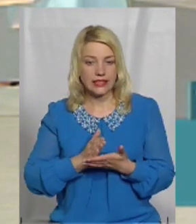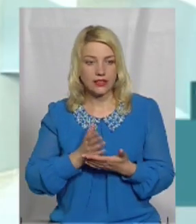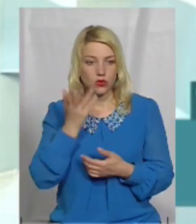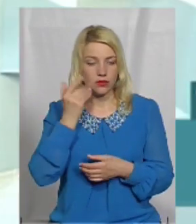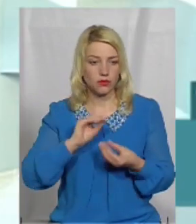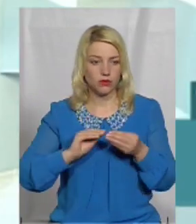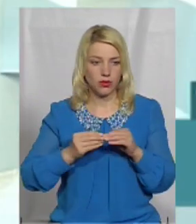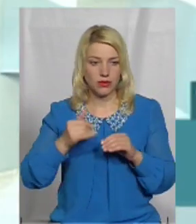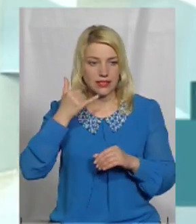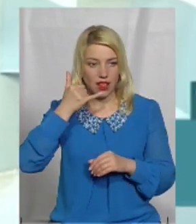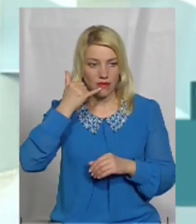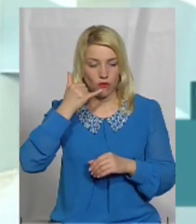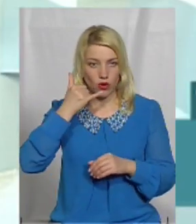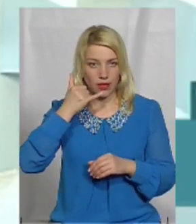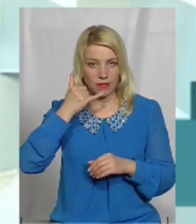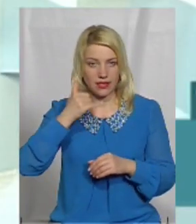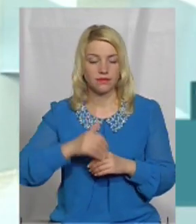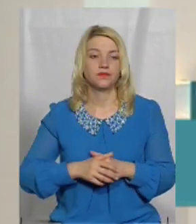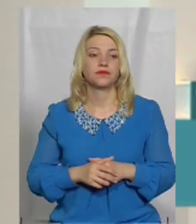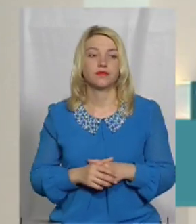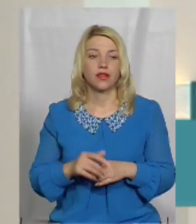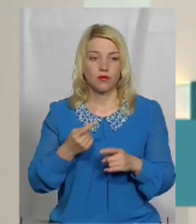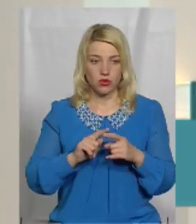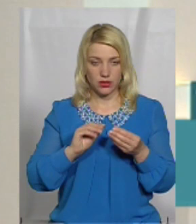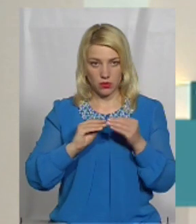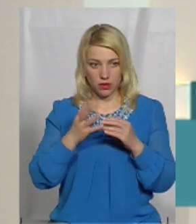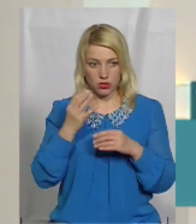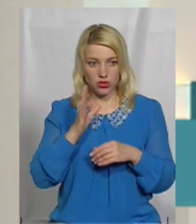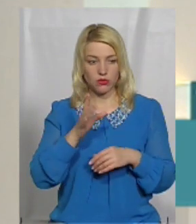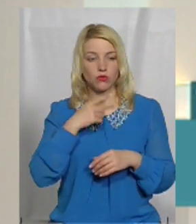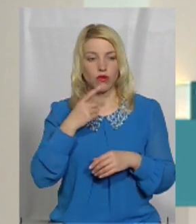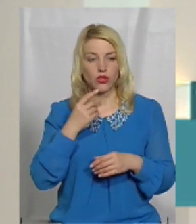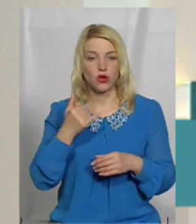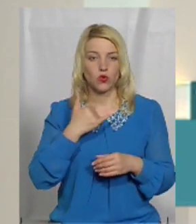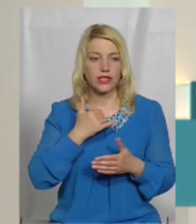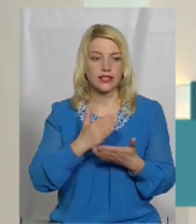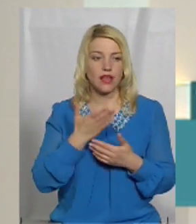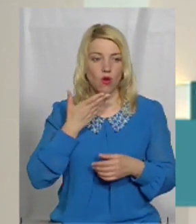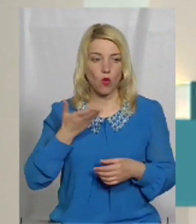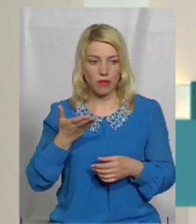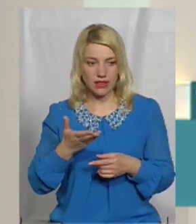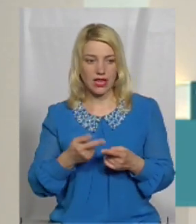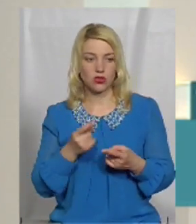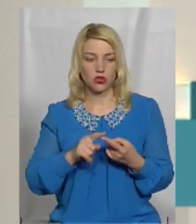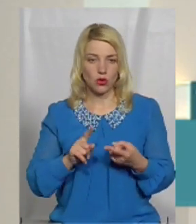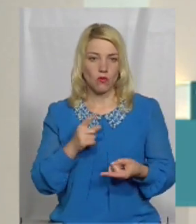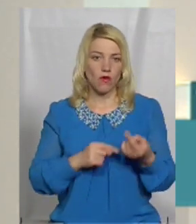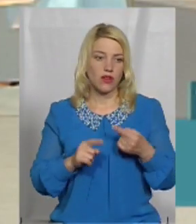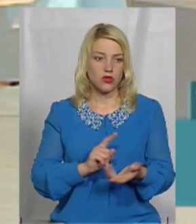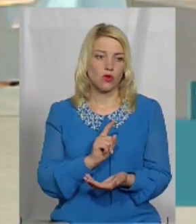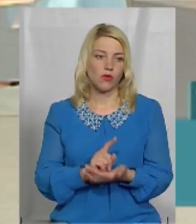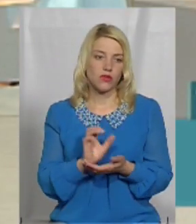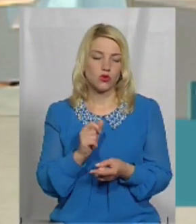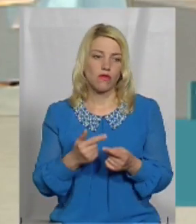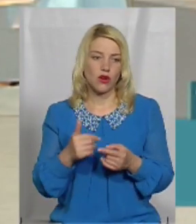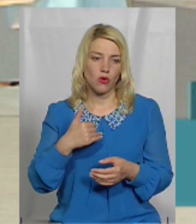є проблеми з телефонами. Коли телефон... Ми про цю проблему трошки пізніше поговоримо. Так, у нас є коментар, ми до нього повернемось обов'язково. Так. А